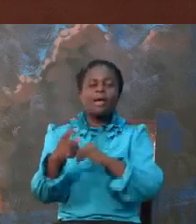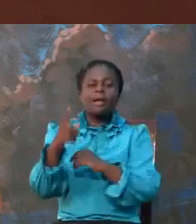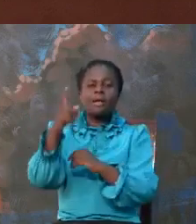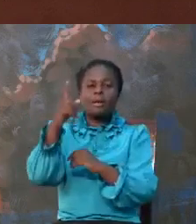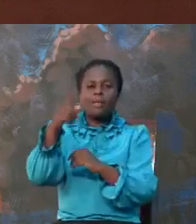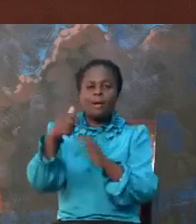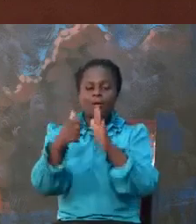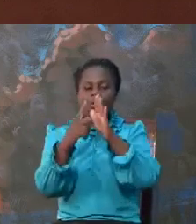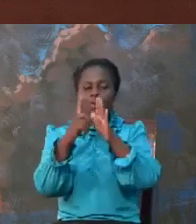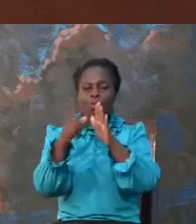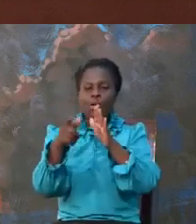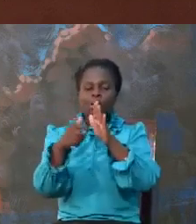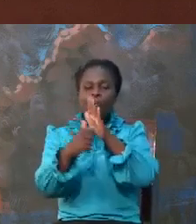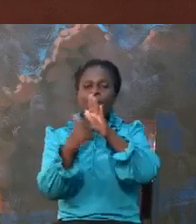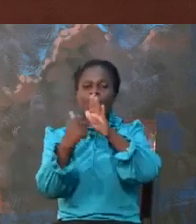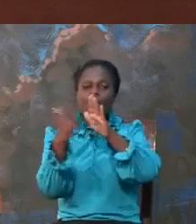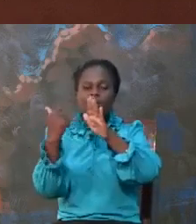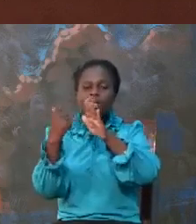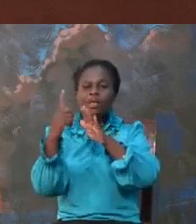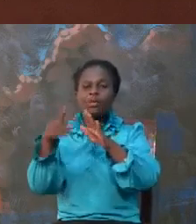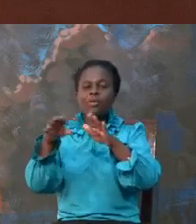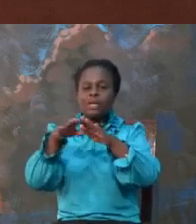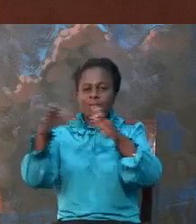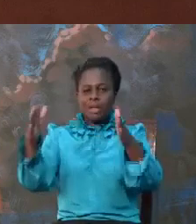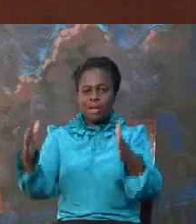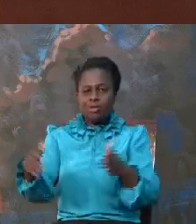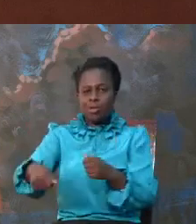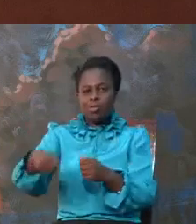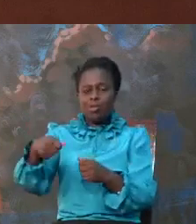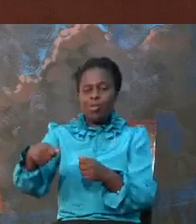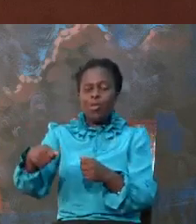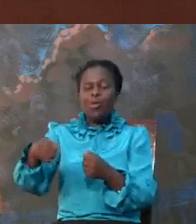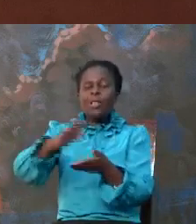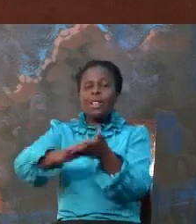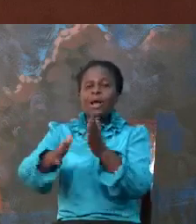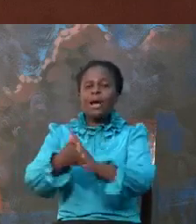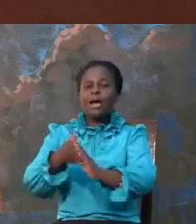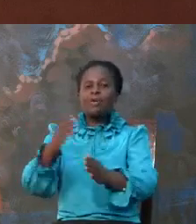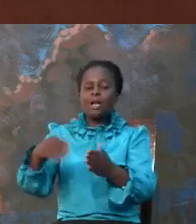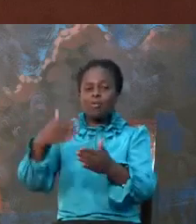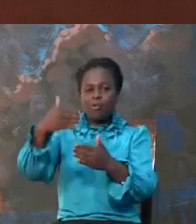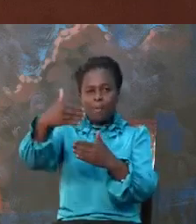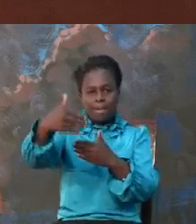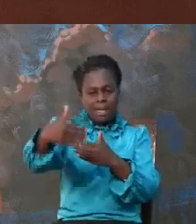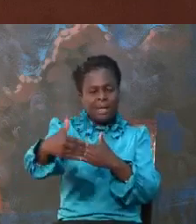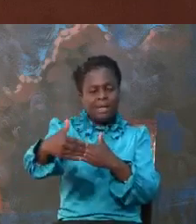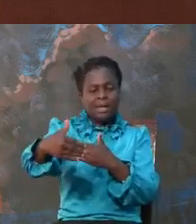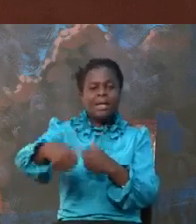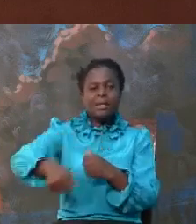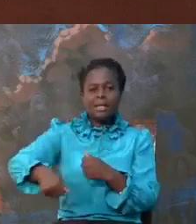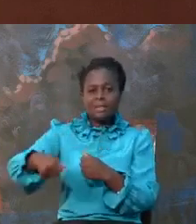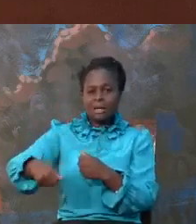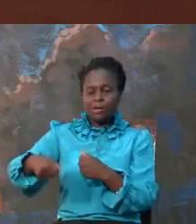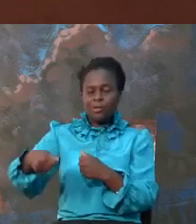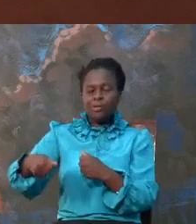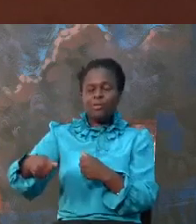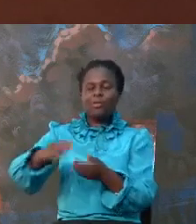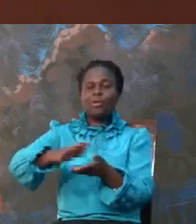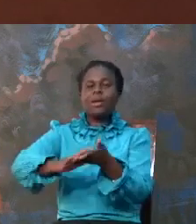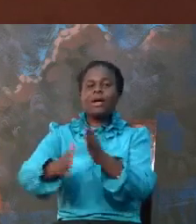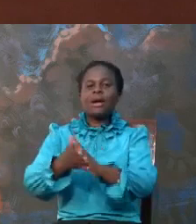sanduku la agano, kisha ainyunyise hapo mbele ya sanduku la agano, halafu ndipo